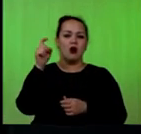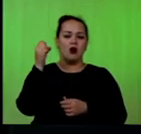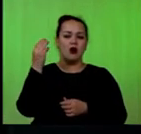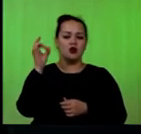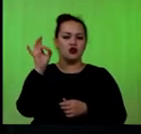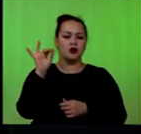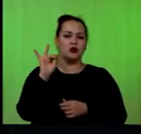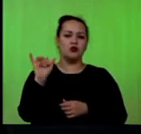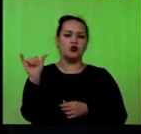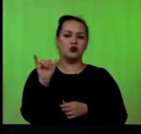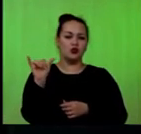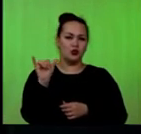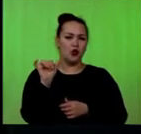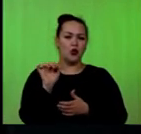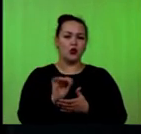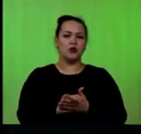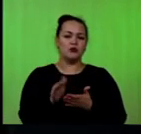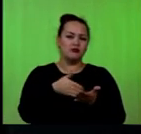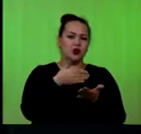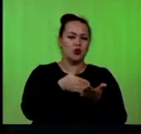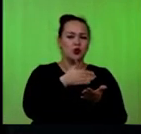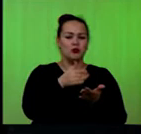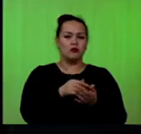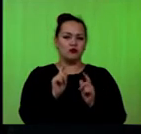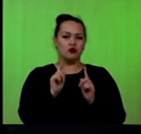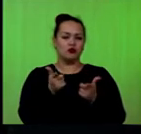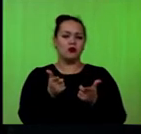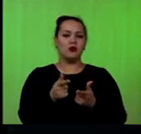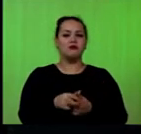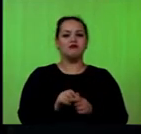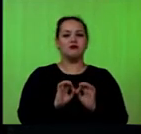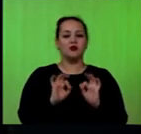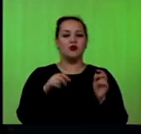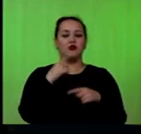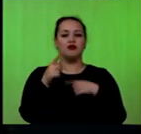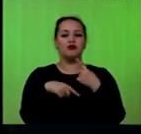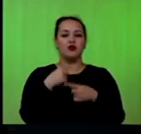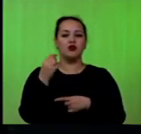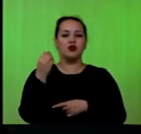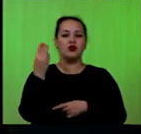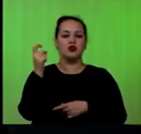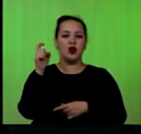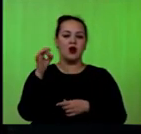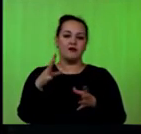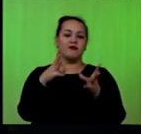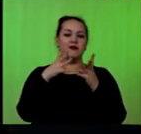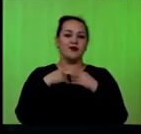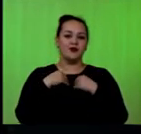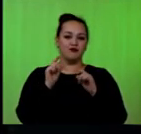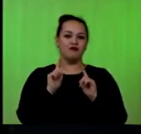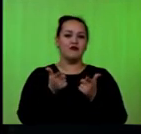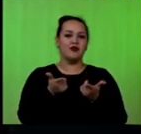субботники вы согласны со мной замечательно тогда на следующий шахар мы выйдем все вместе вы